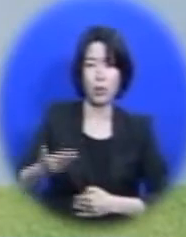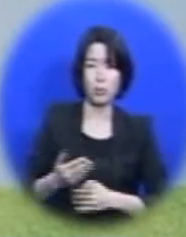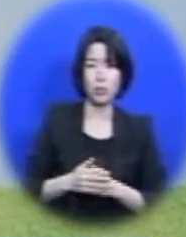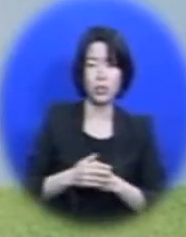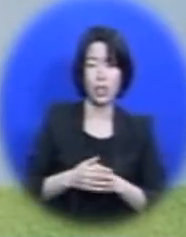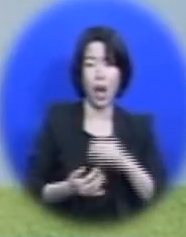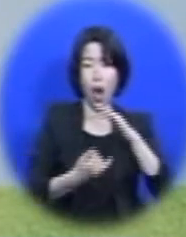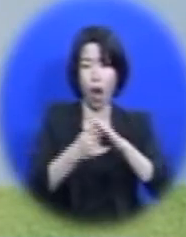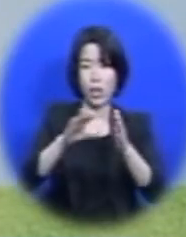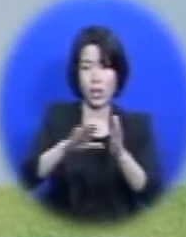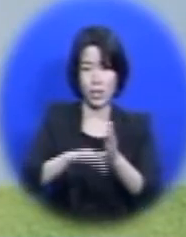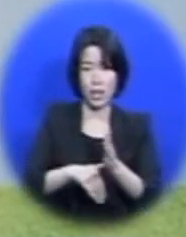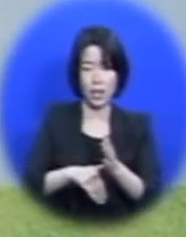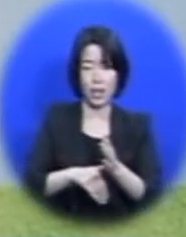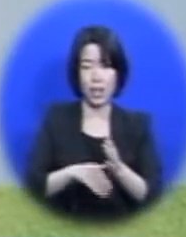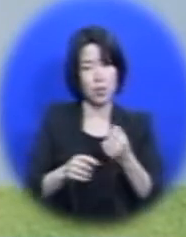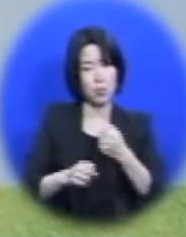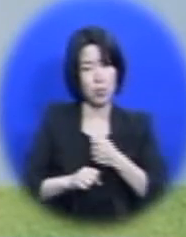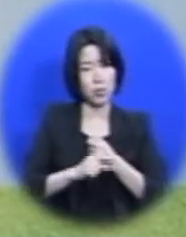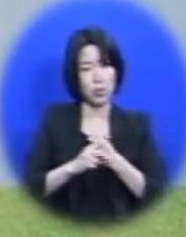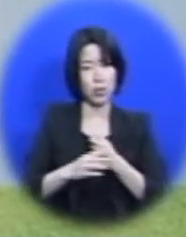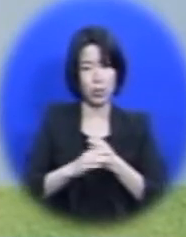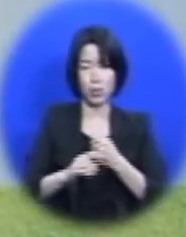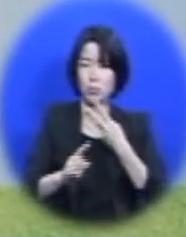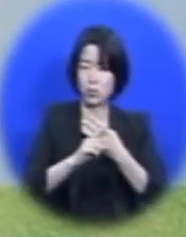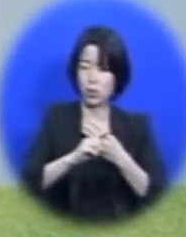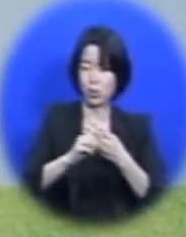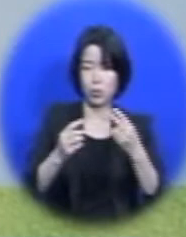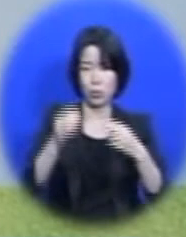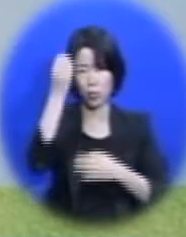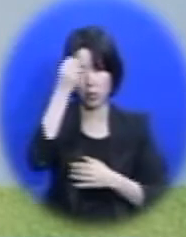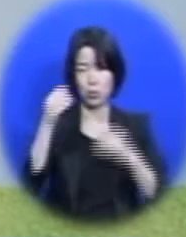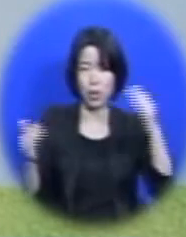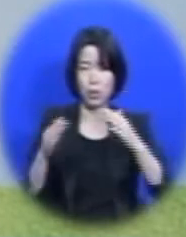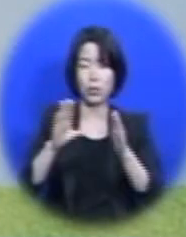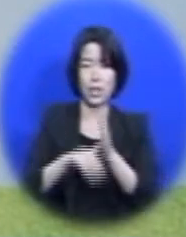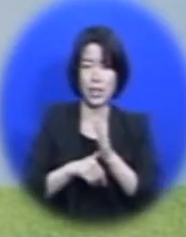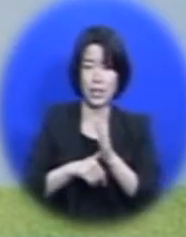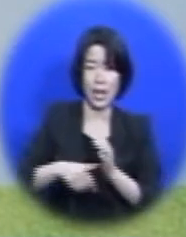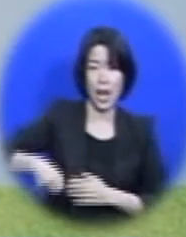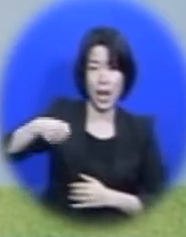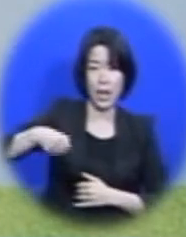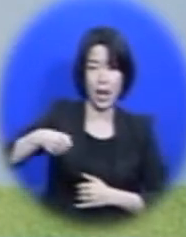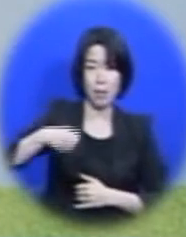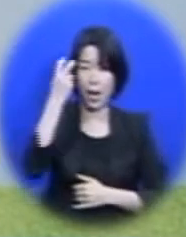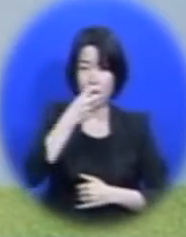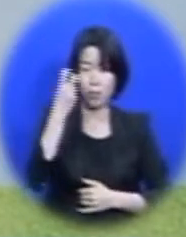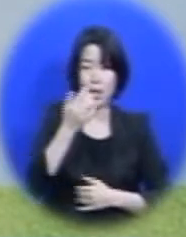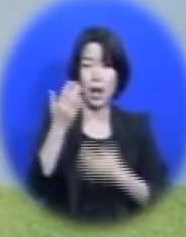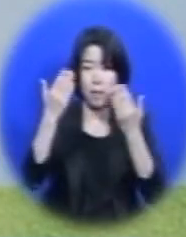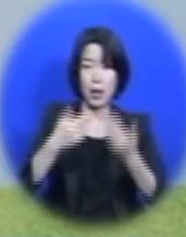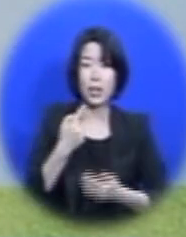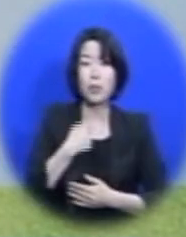때 초등학교나 중학교, 고등학교 다닐 때 가방 검사 받아보신 적 있죠? 갑자기